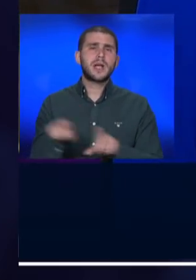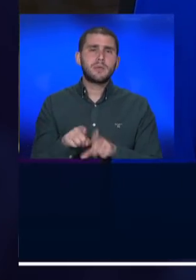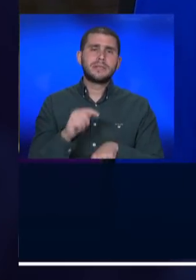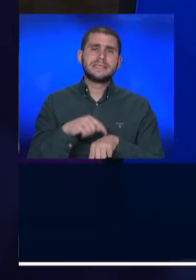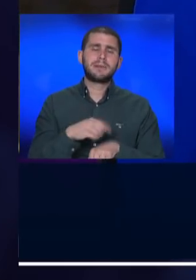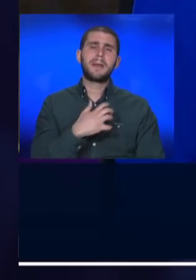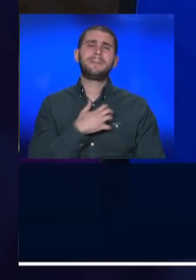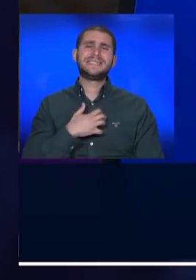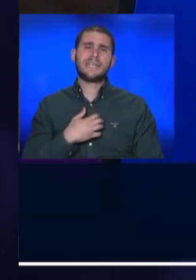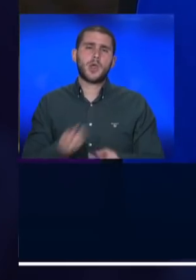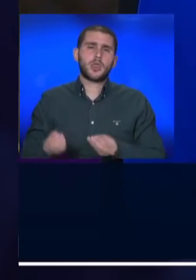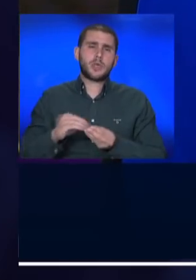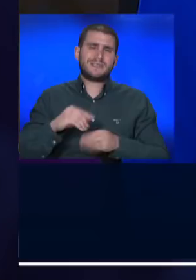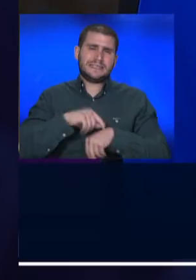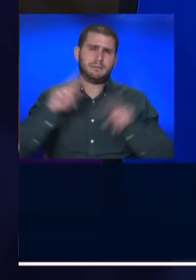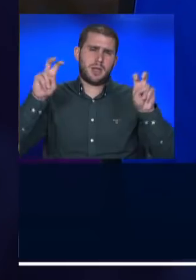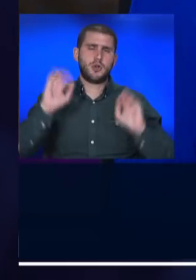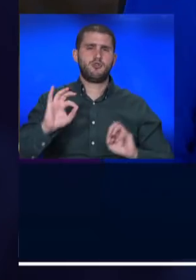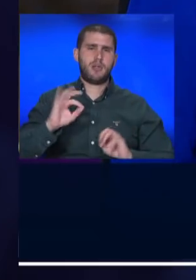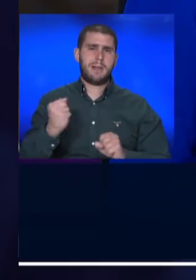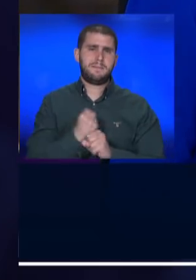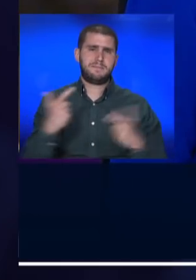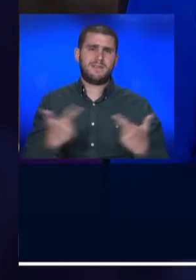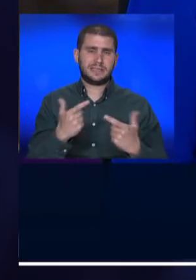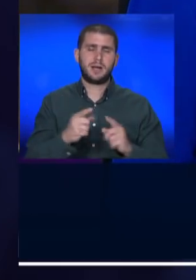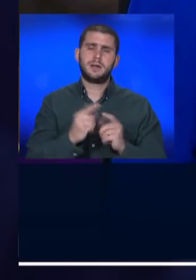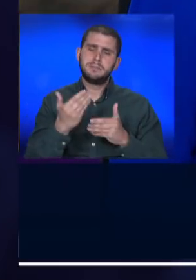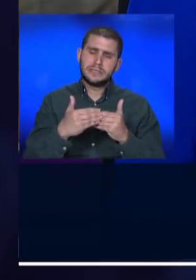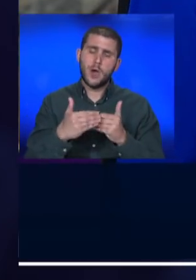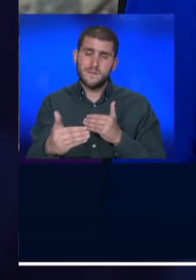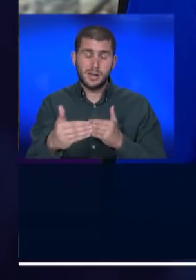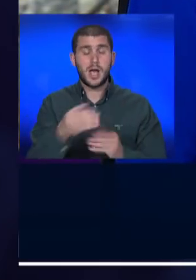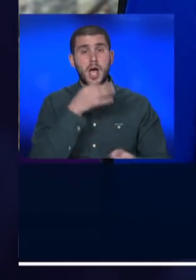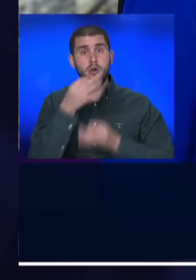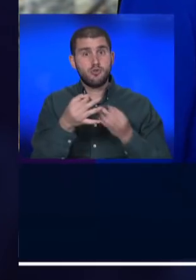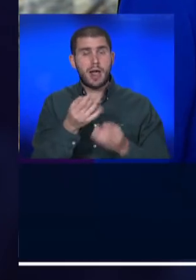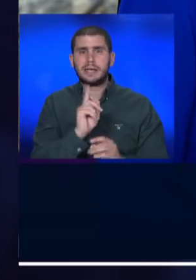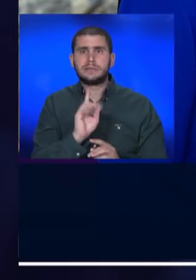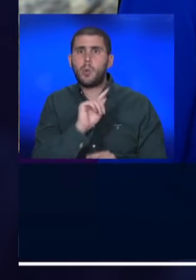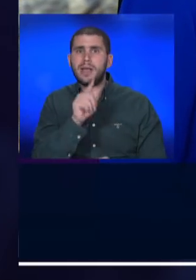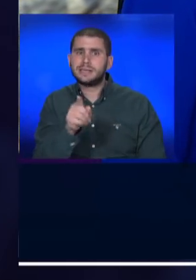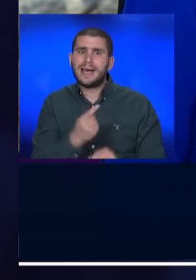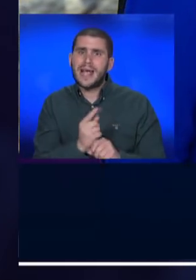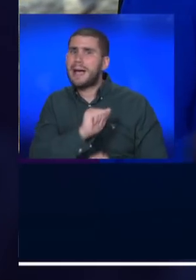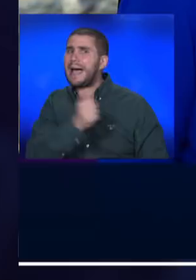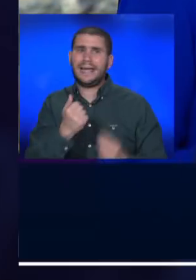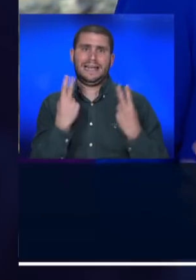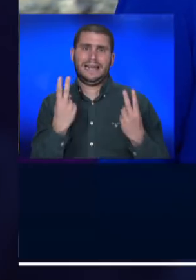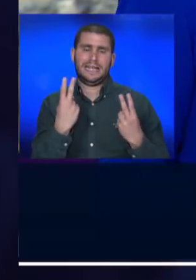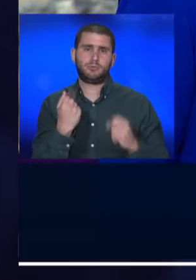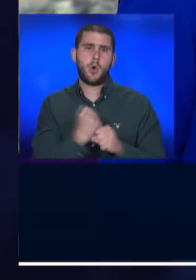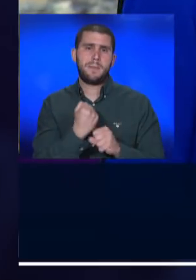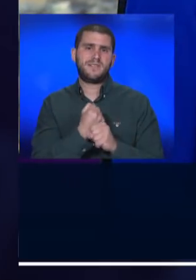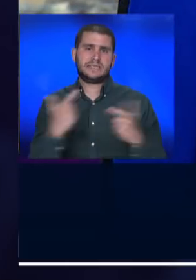הזה, בישורת האחרונה שלו, והשאלה אם אלו לא הרגעים הקריטיים ביותר כשמנהלים מבצע. כי ברור